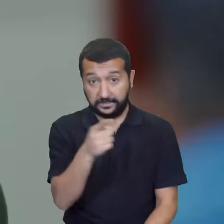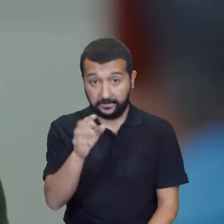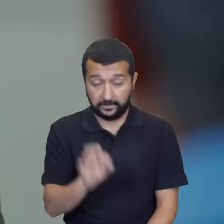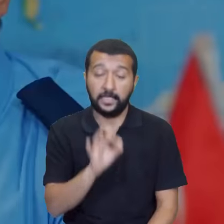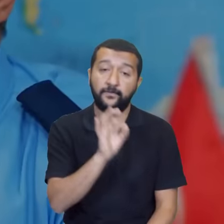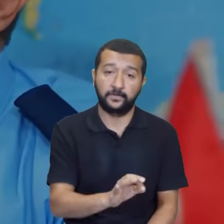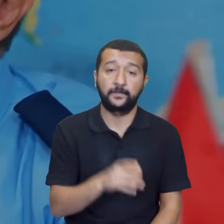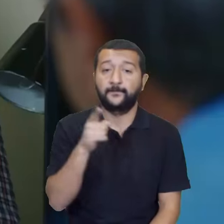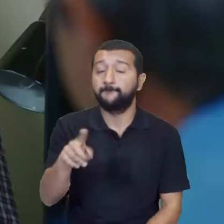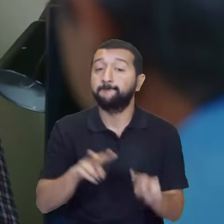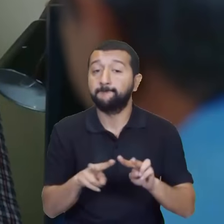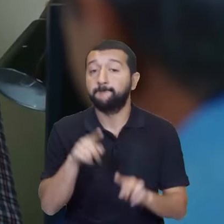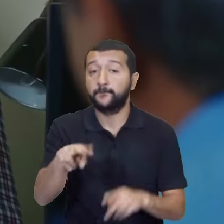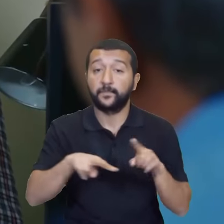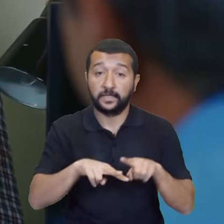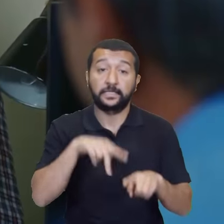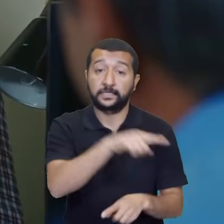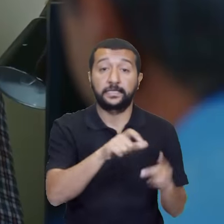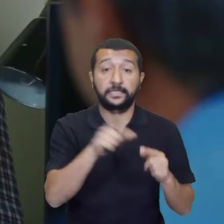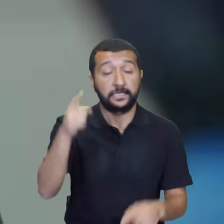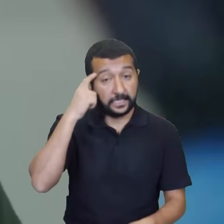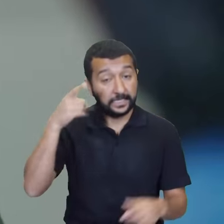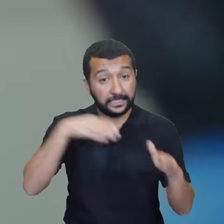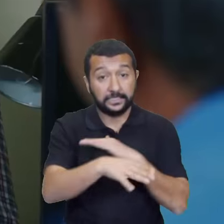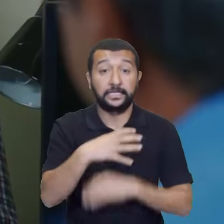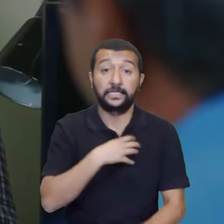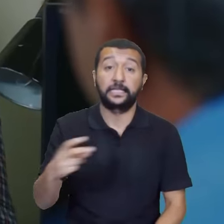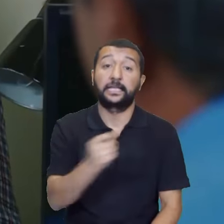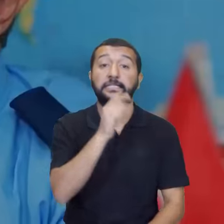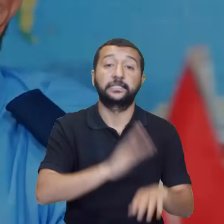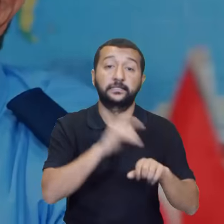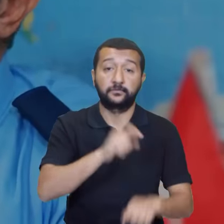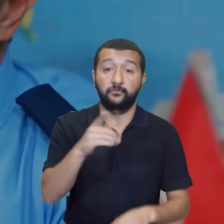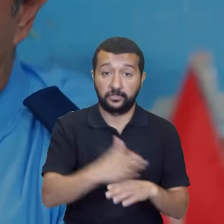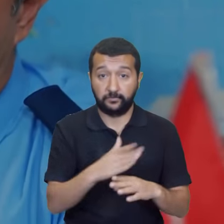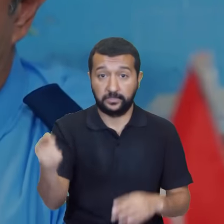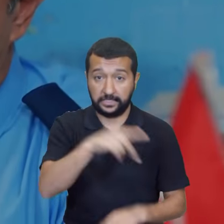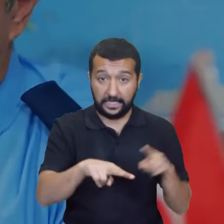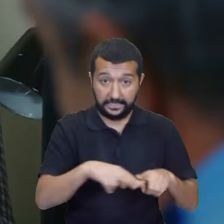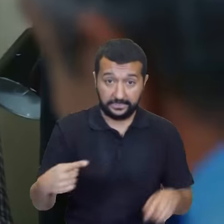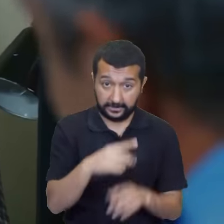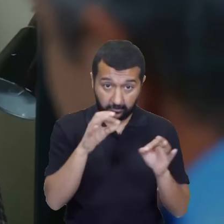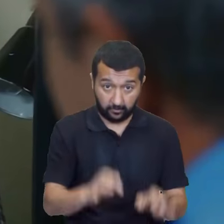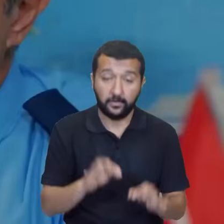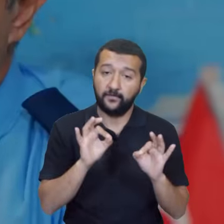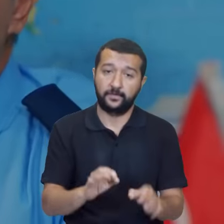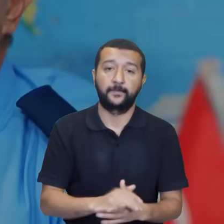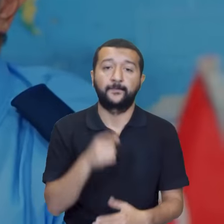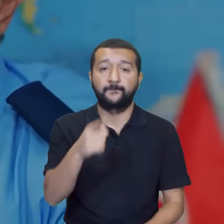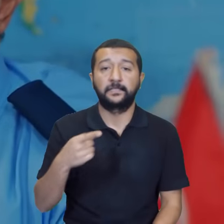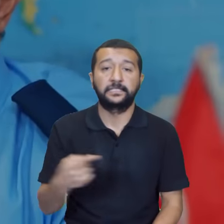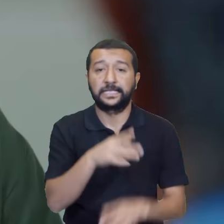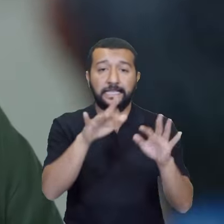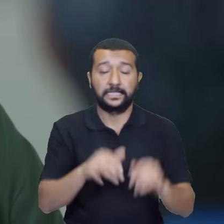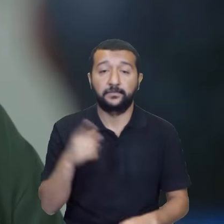şikayetçisin. Evet. Sen Münir? Ayşen, Şener'in aklına girip kendini kaçırttı. Bu sebeple sen de Adile'den şikayetçisin. Evet. Peki